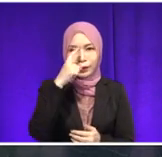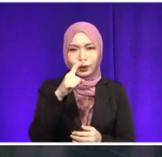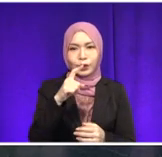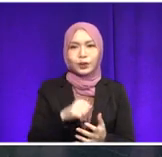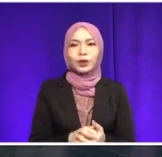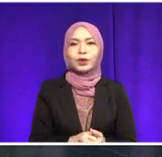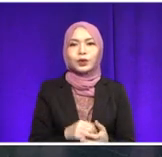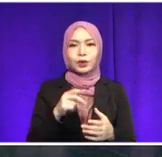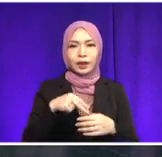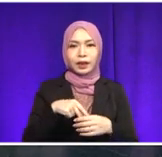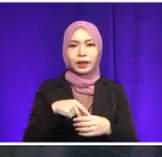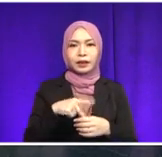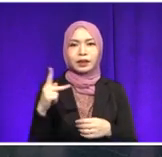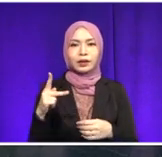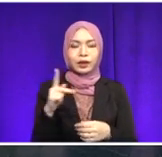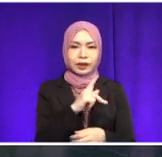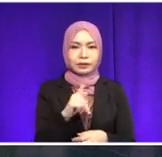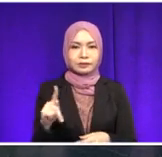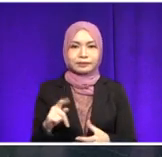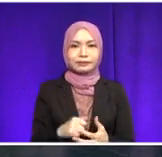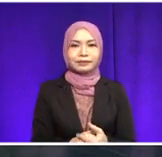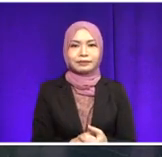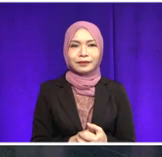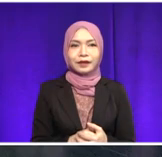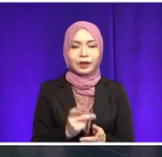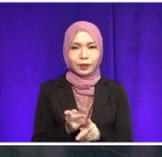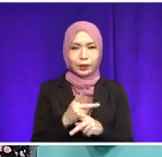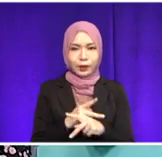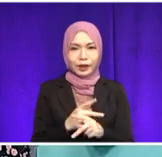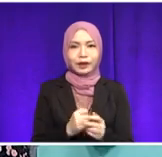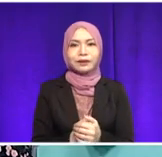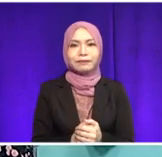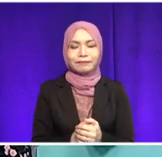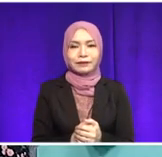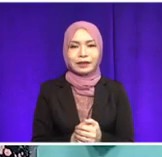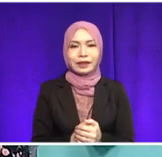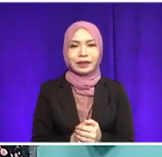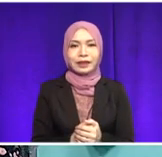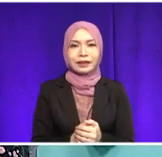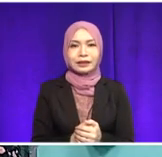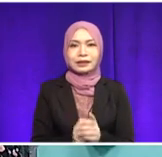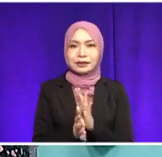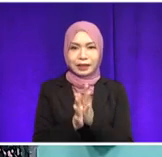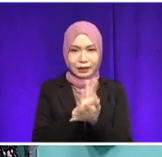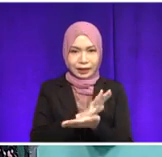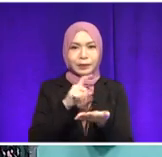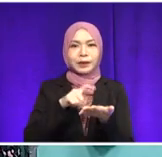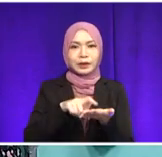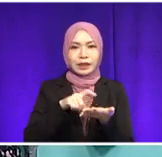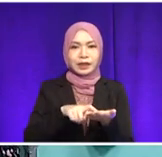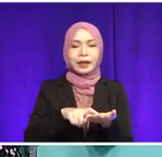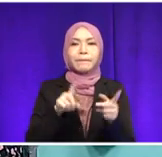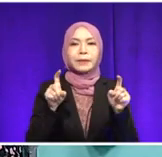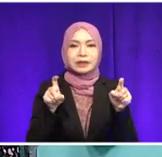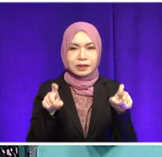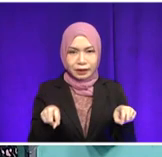Udah tentulah sekali berbincang belum tentu dapat mencapai objektif pembicara dengan